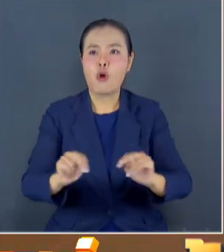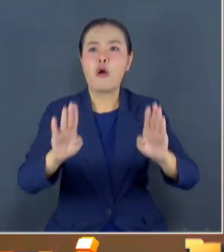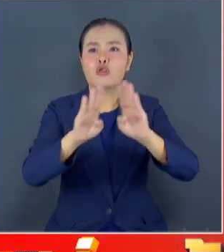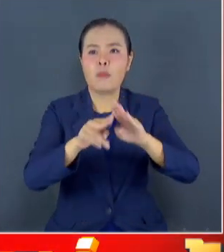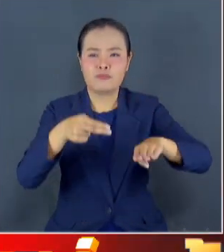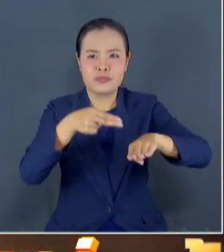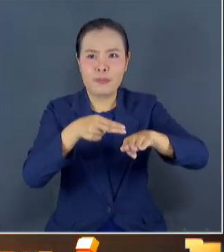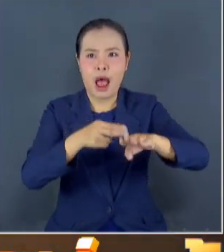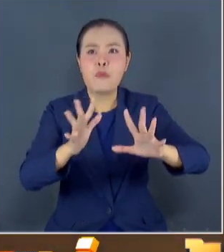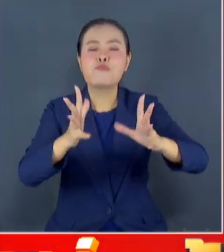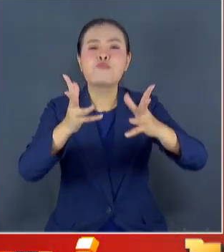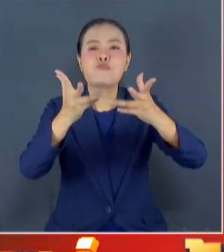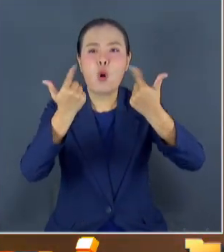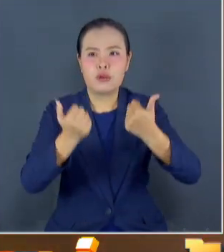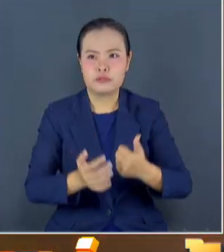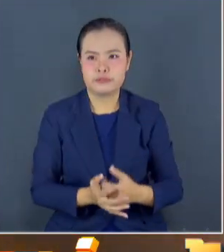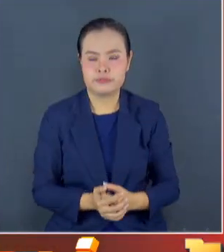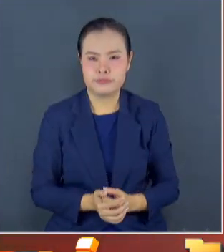ย